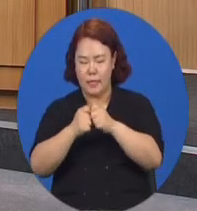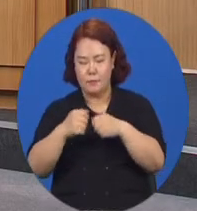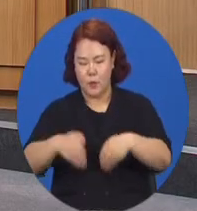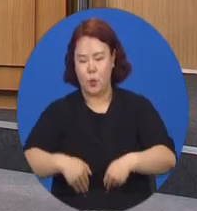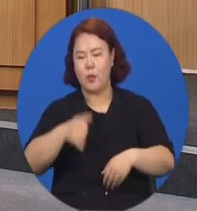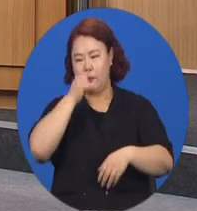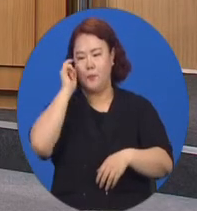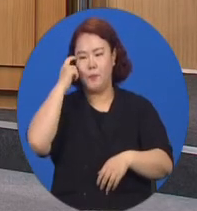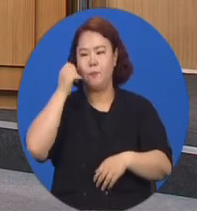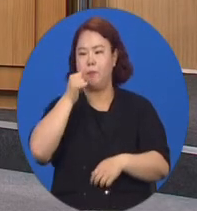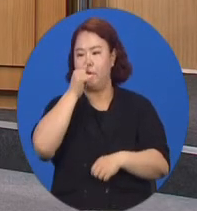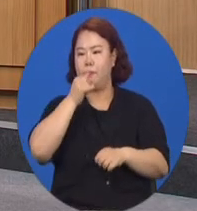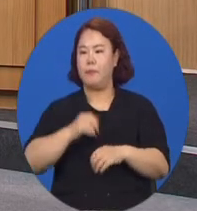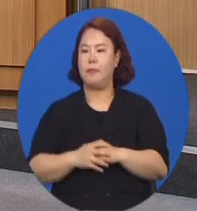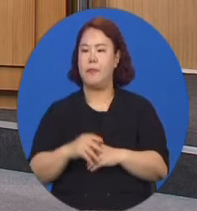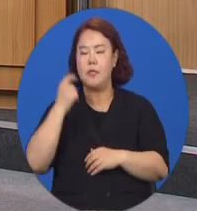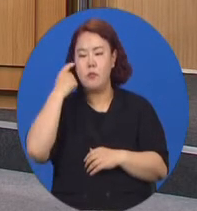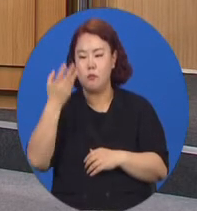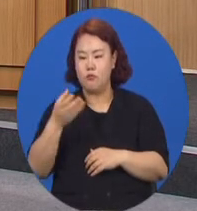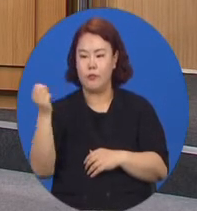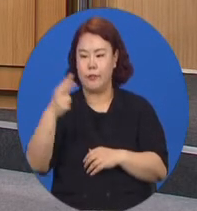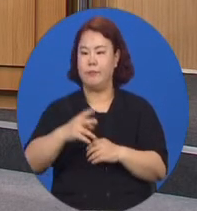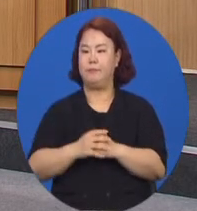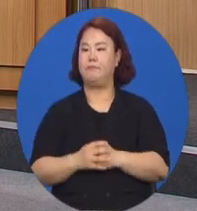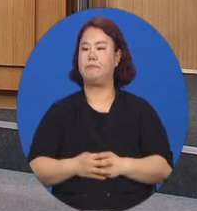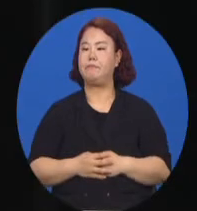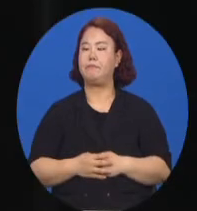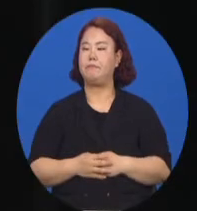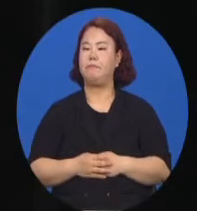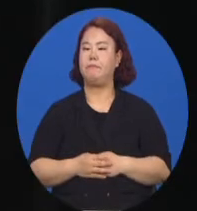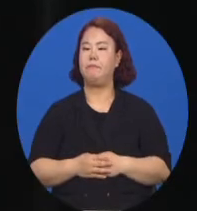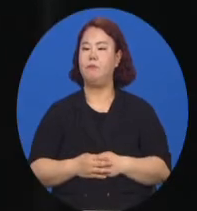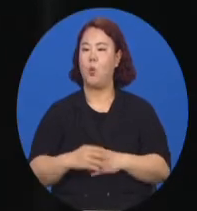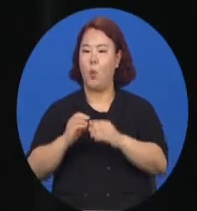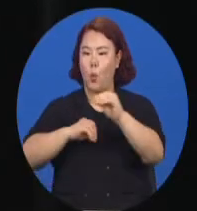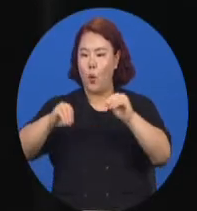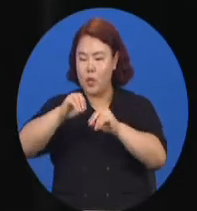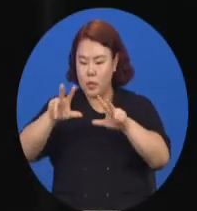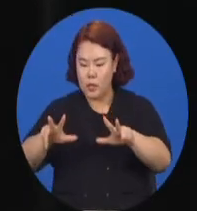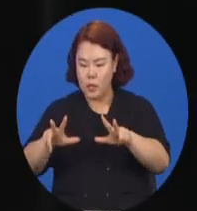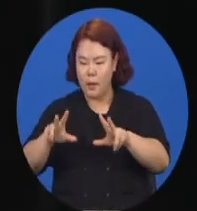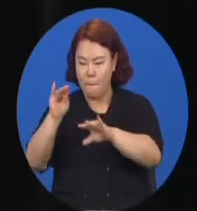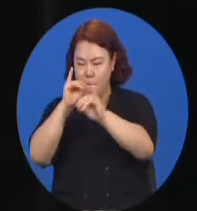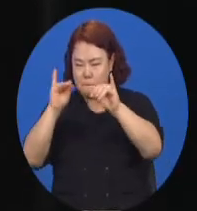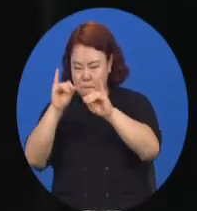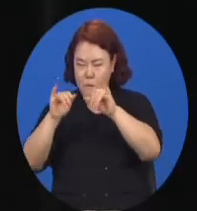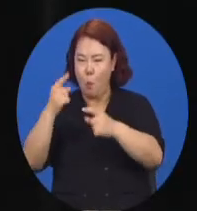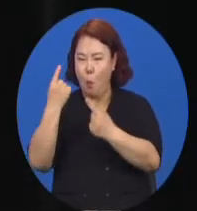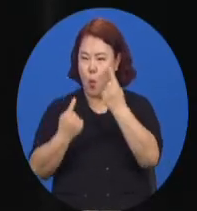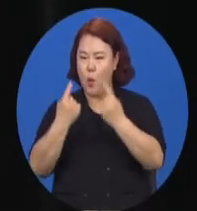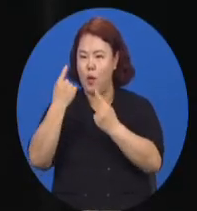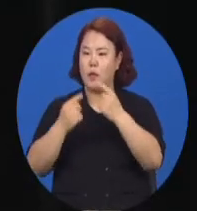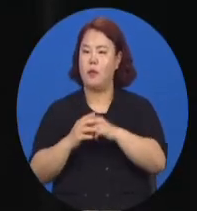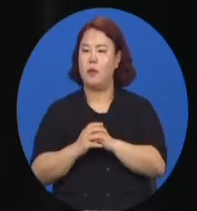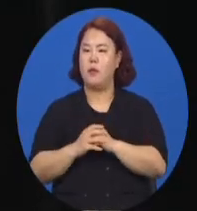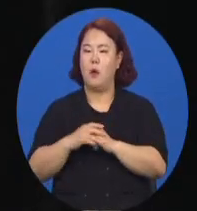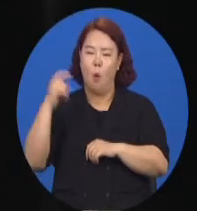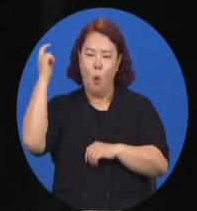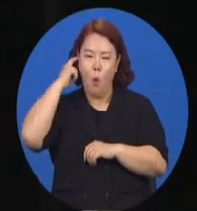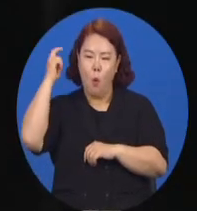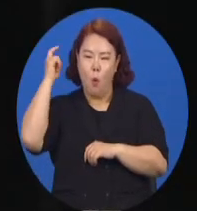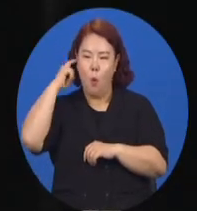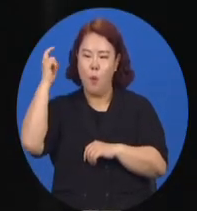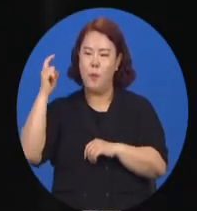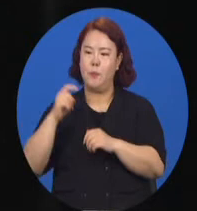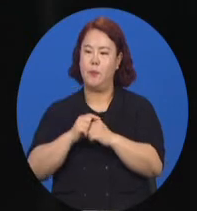네. 질문 다시 해주시죠. 예. 오히려 지금의 비산먼지보다도 이 소음으로 인한